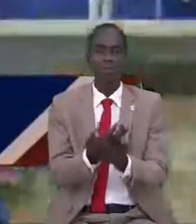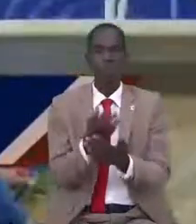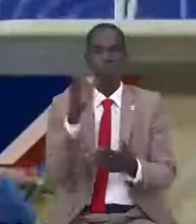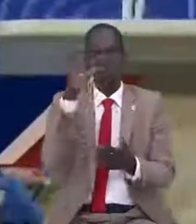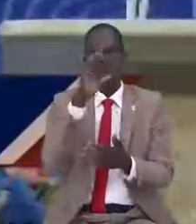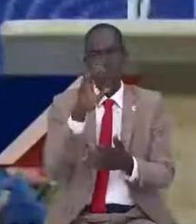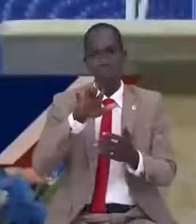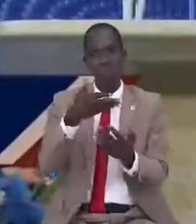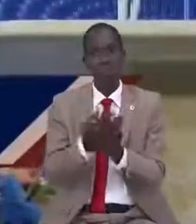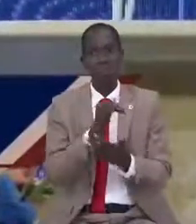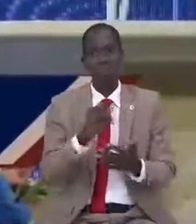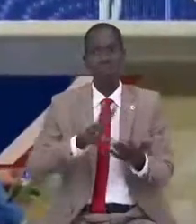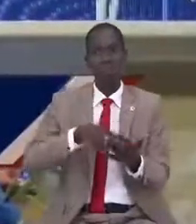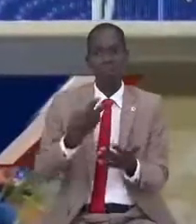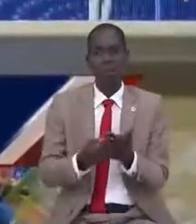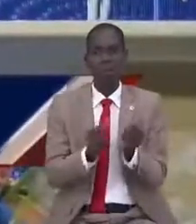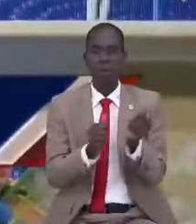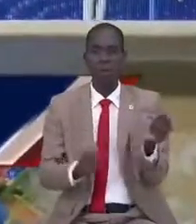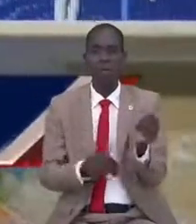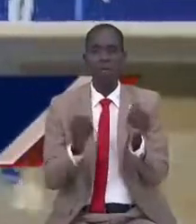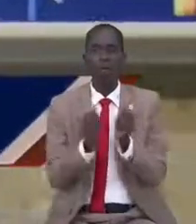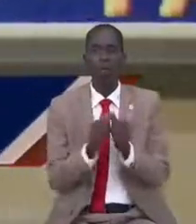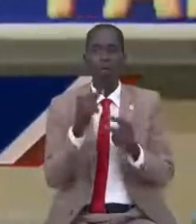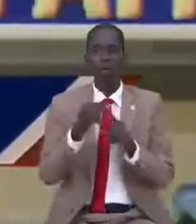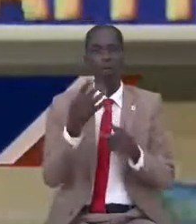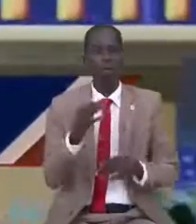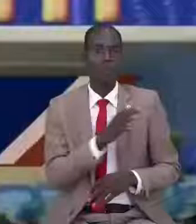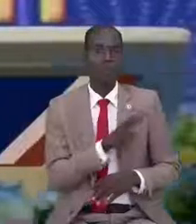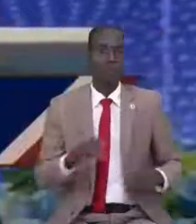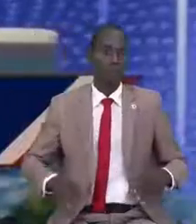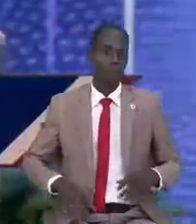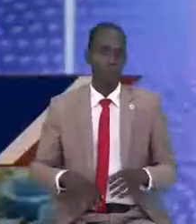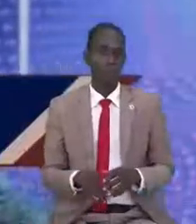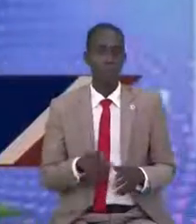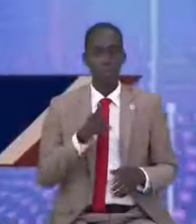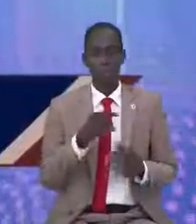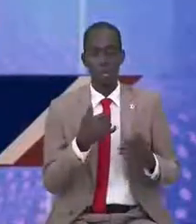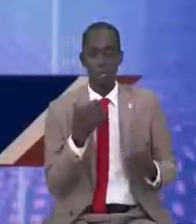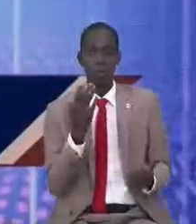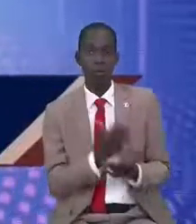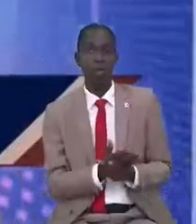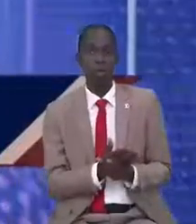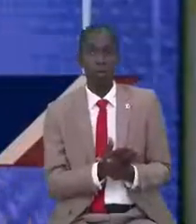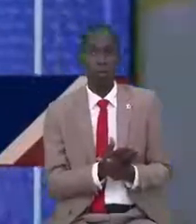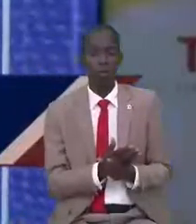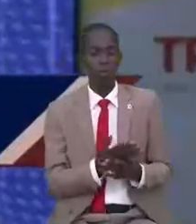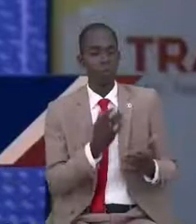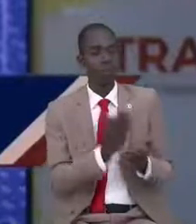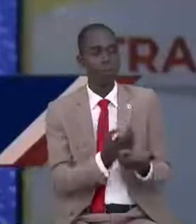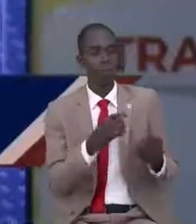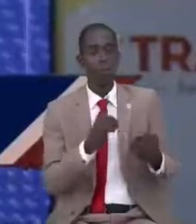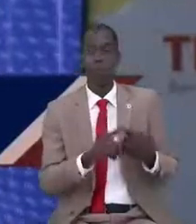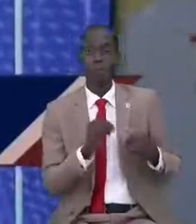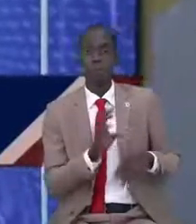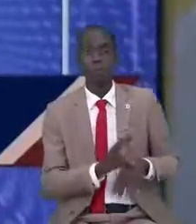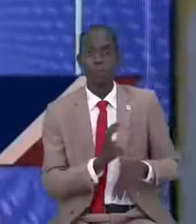avec le message de Christ. Il s'est arrêté. Il cesse de venir à